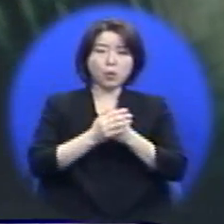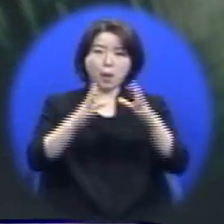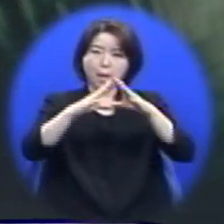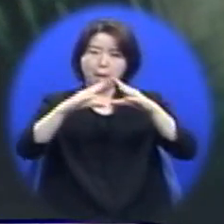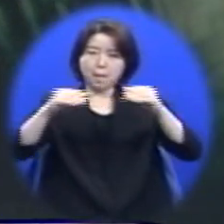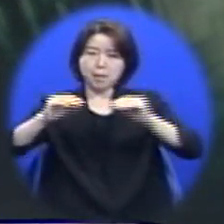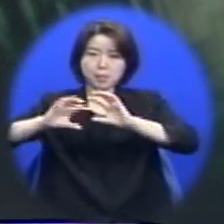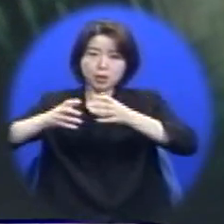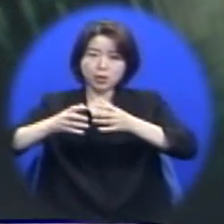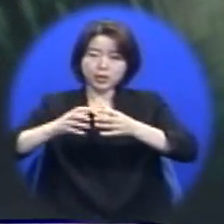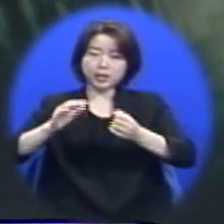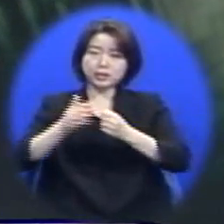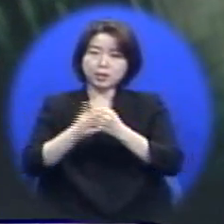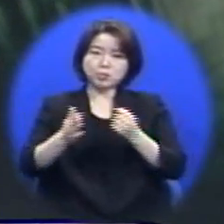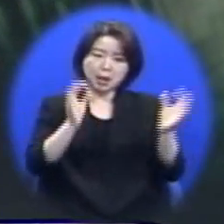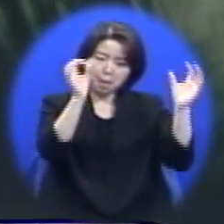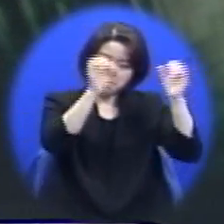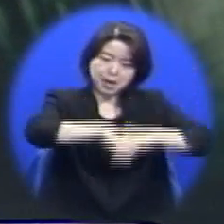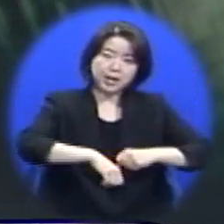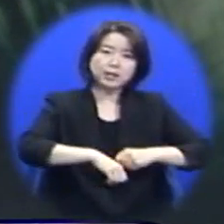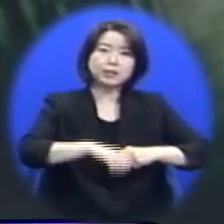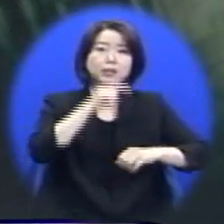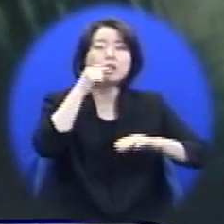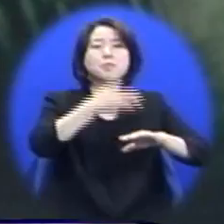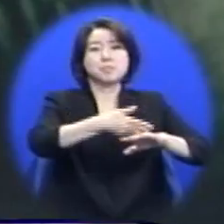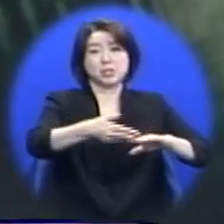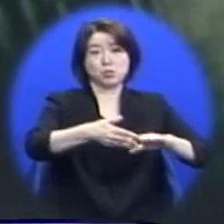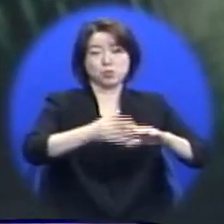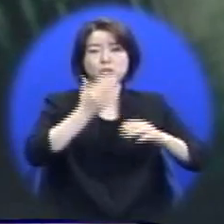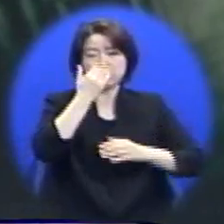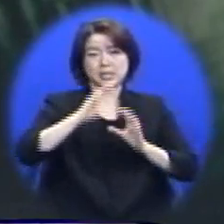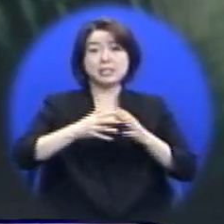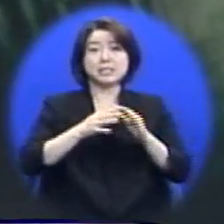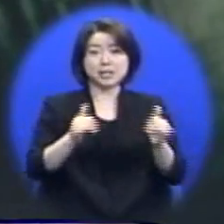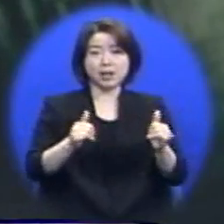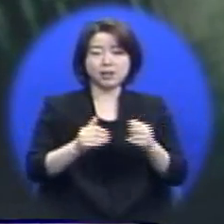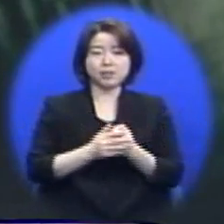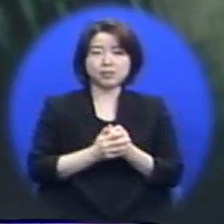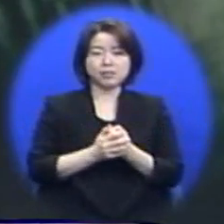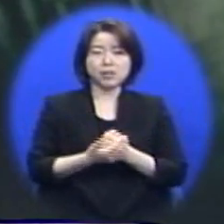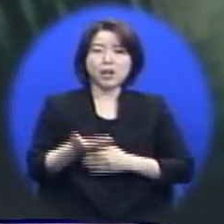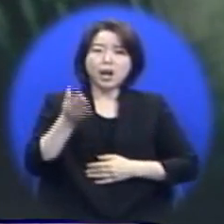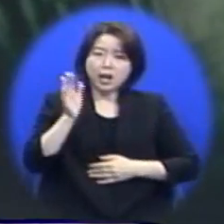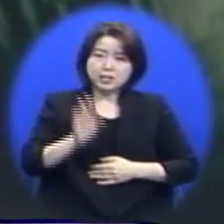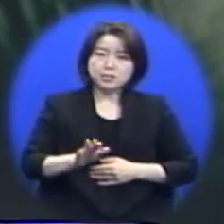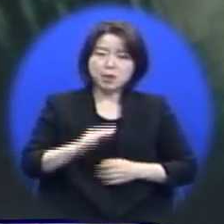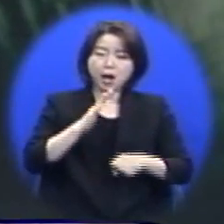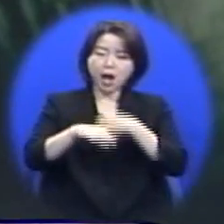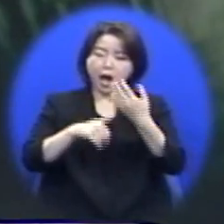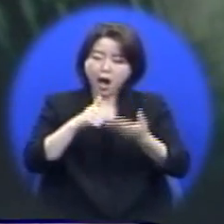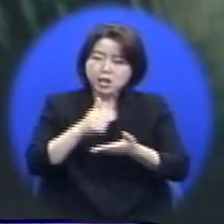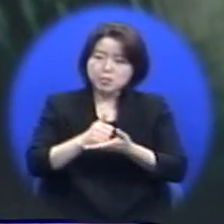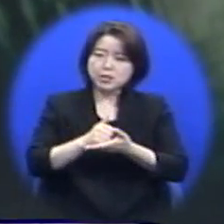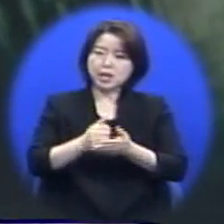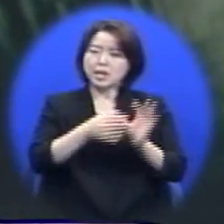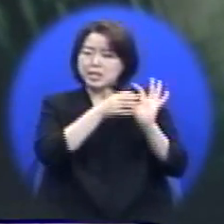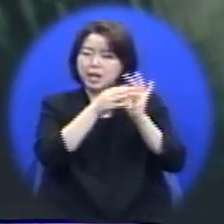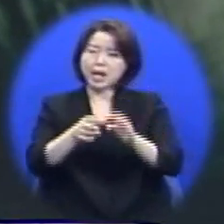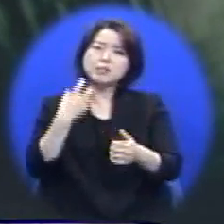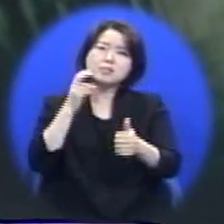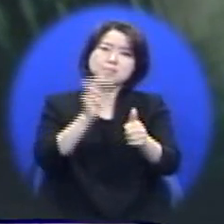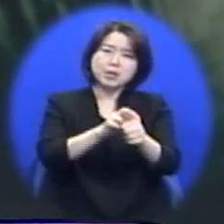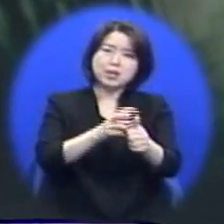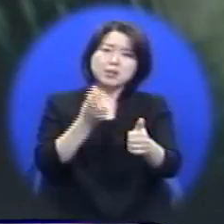멸망당했던 정말 보잘것없는 민족. 그러면서도 끊임없이 하나님께 배신하고